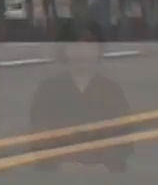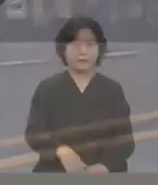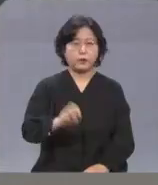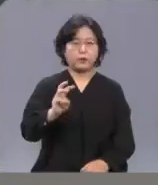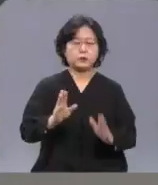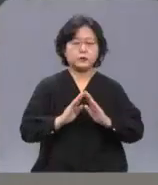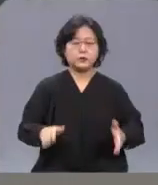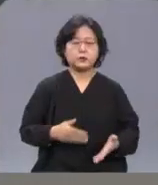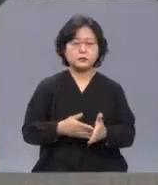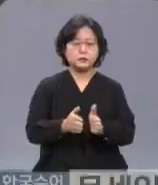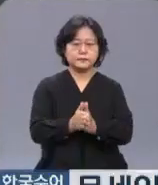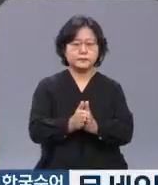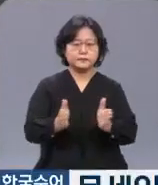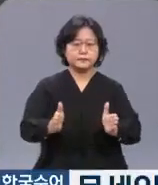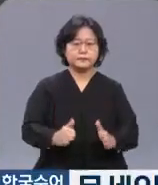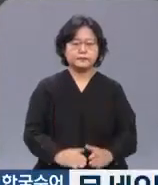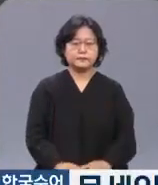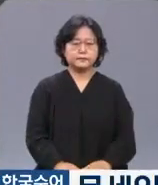광주 전남권 뉴스입니다.